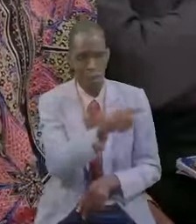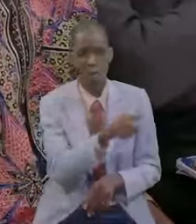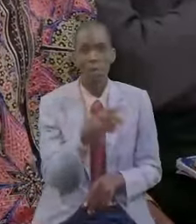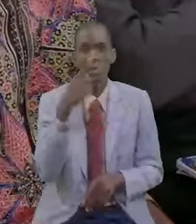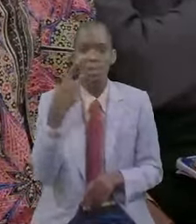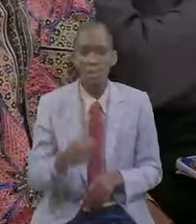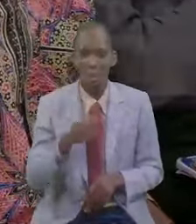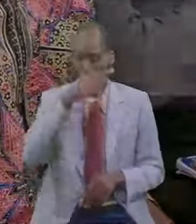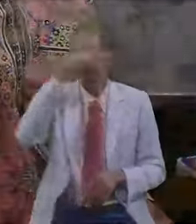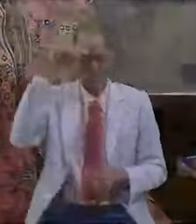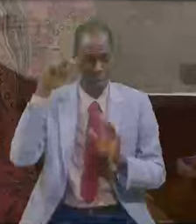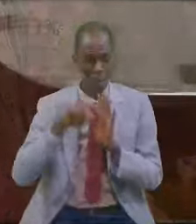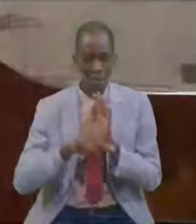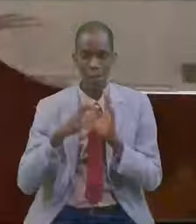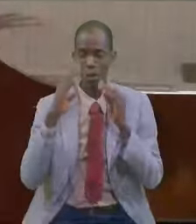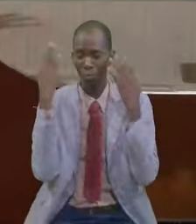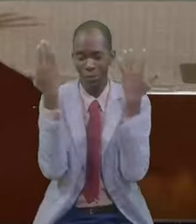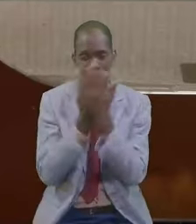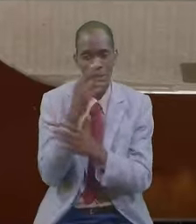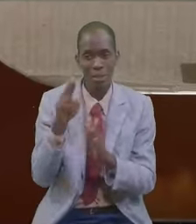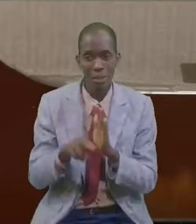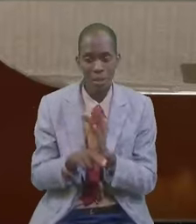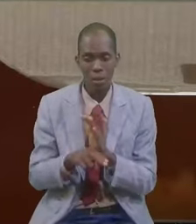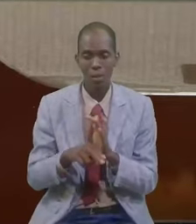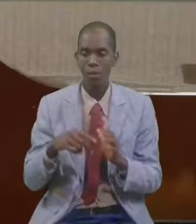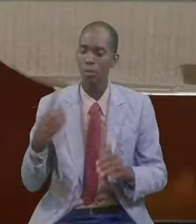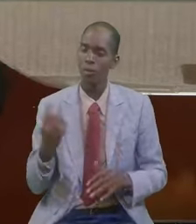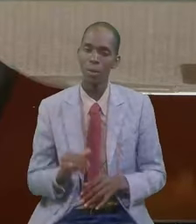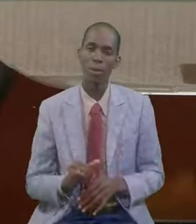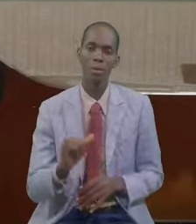L'obscurité des ténèbres leur est réservée pour l'éternité.